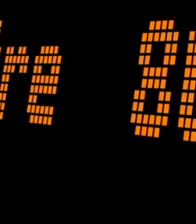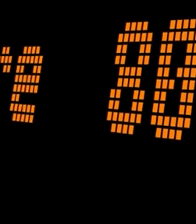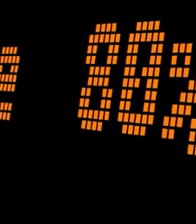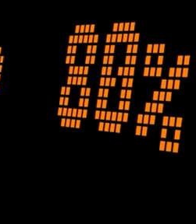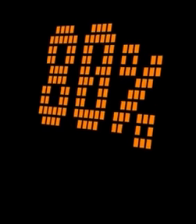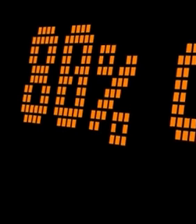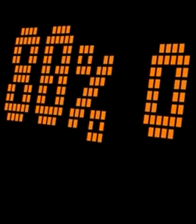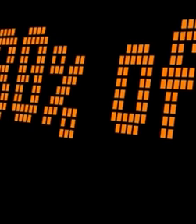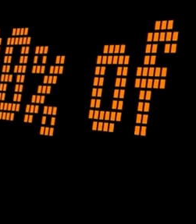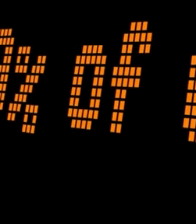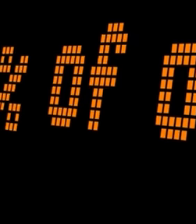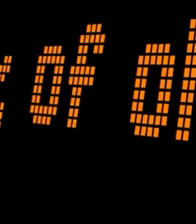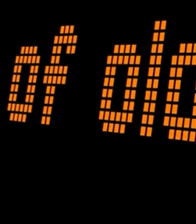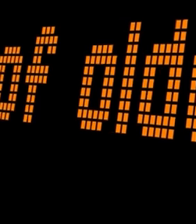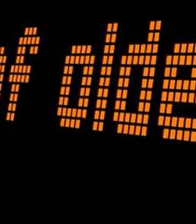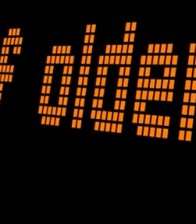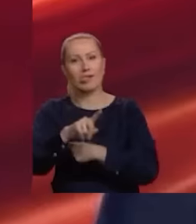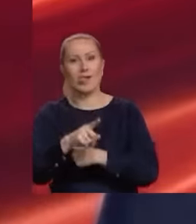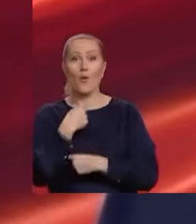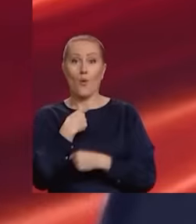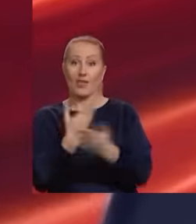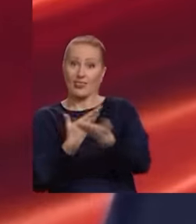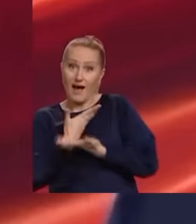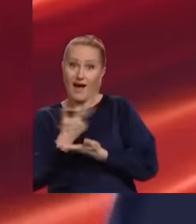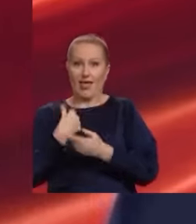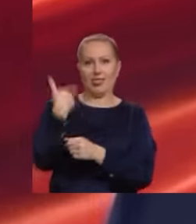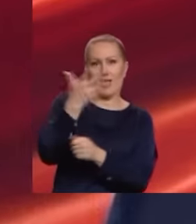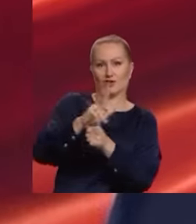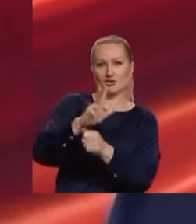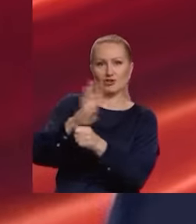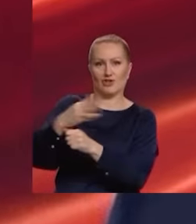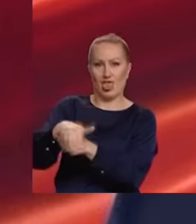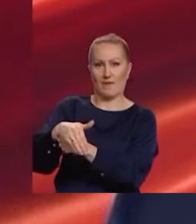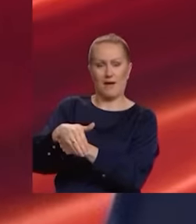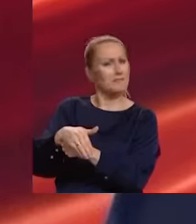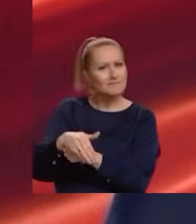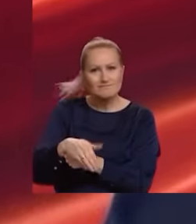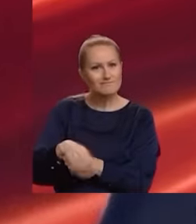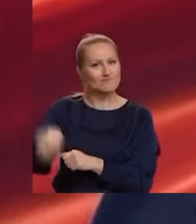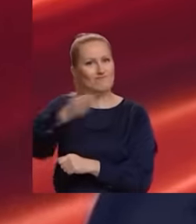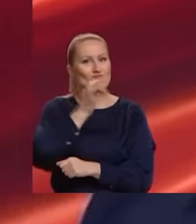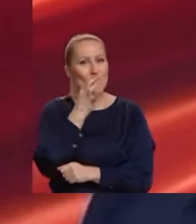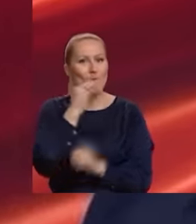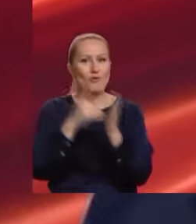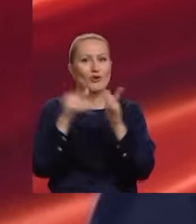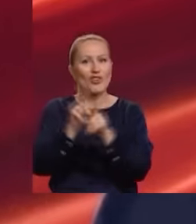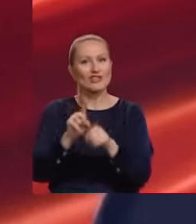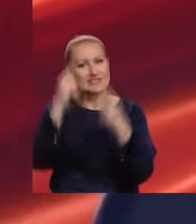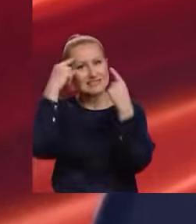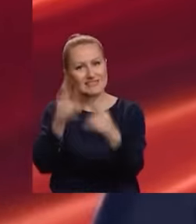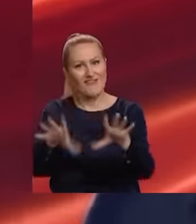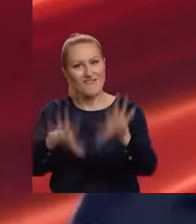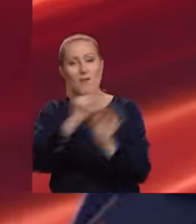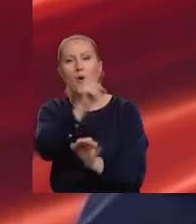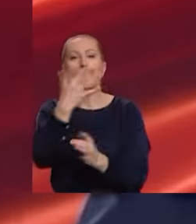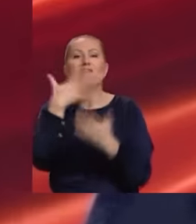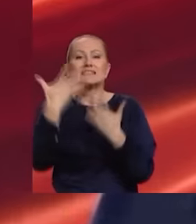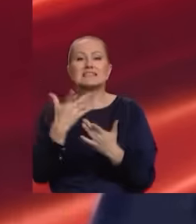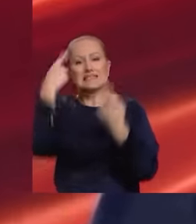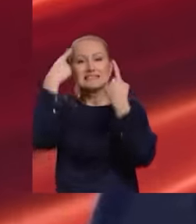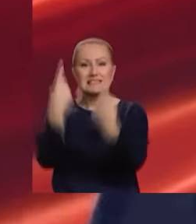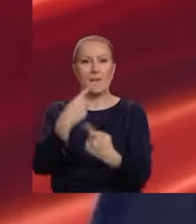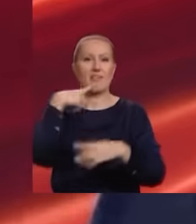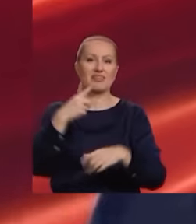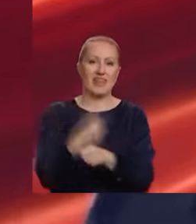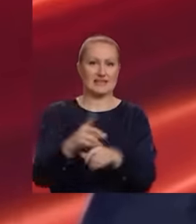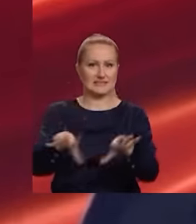duża część domowego budżetu zależy od socjalu. Młodzi przedsiębiorcy chcą mieć też wybór. Oni mówią o tym, że chcieliby mieć dobrowolność. Czy płacimy na